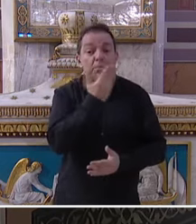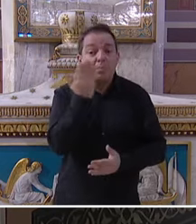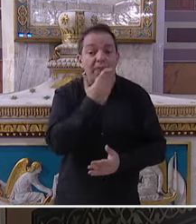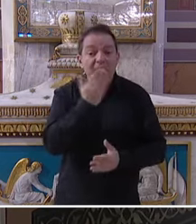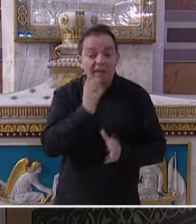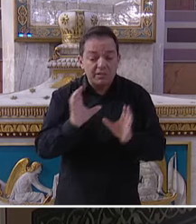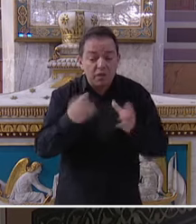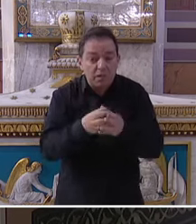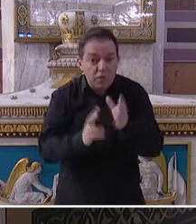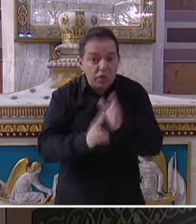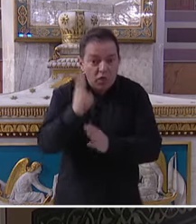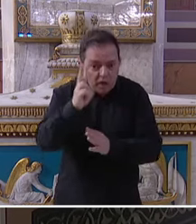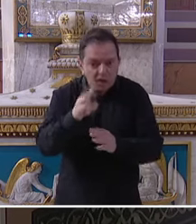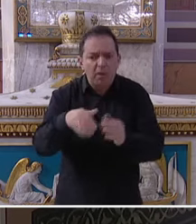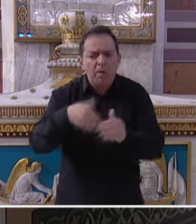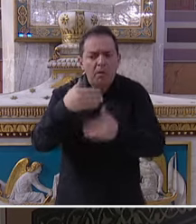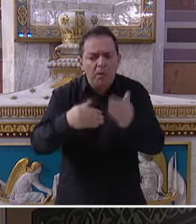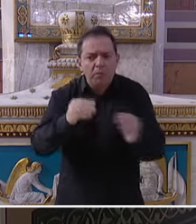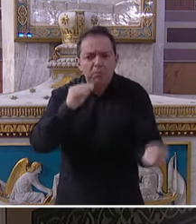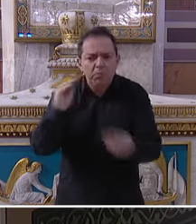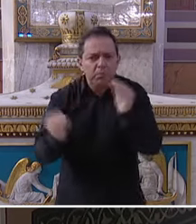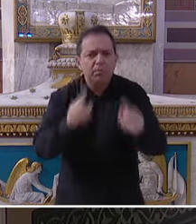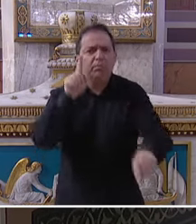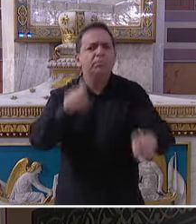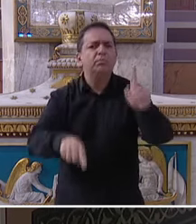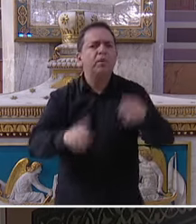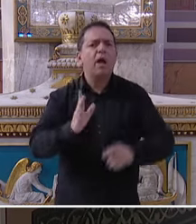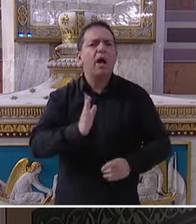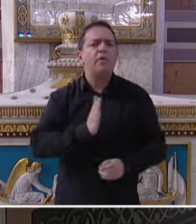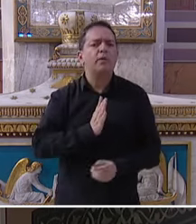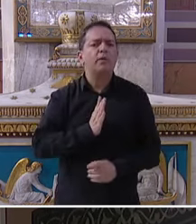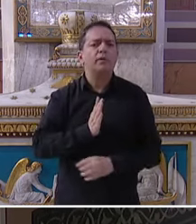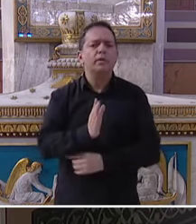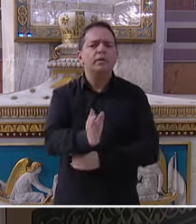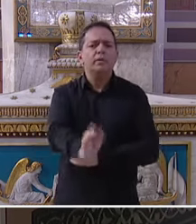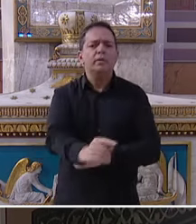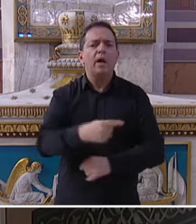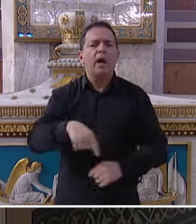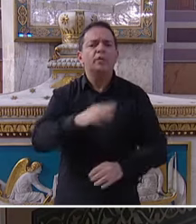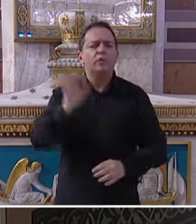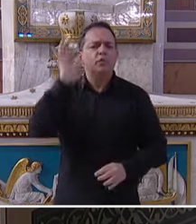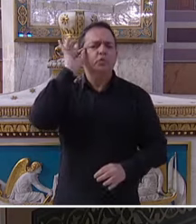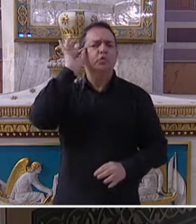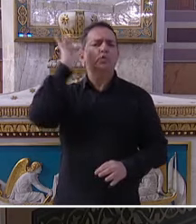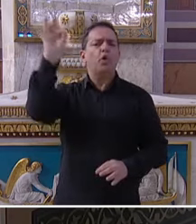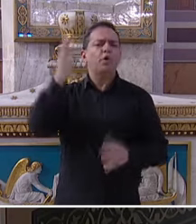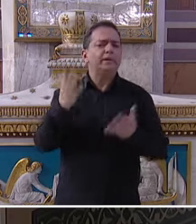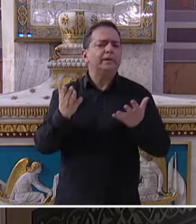ανεφάνισαν άνθρωποι οι οποίοι είχαν σαν σκοπό της ζωής τους